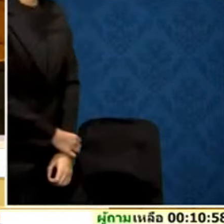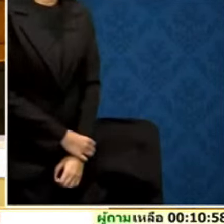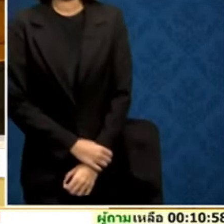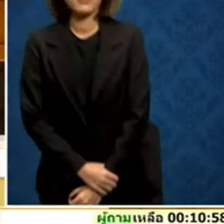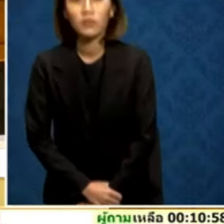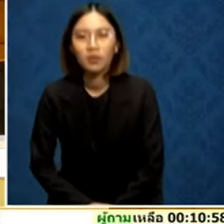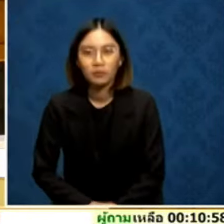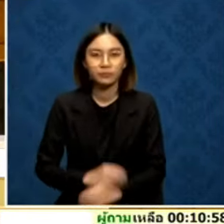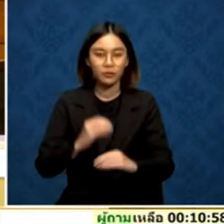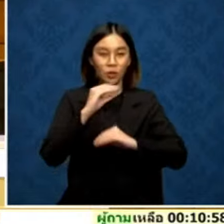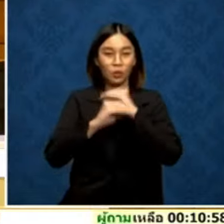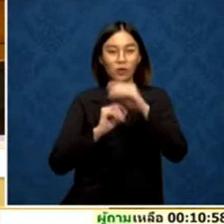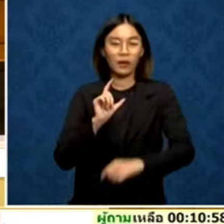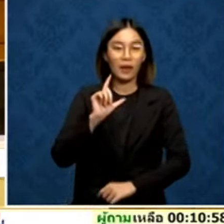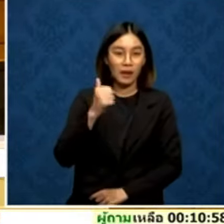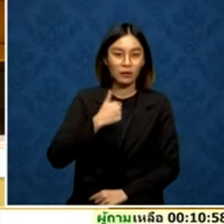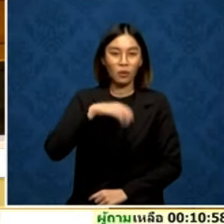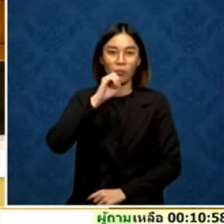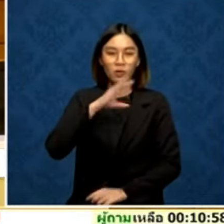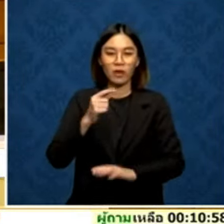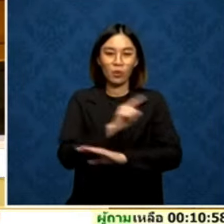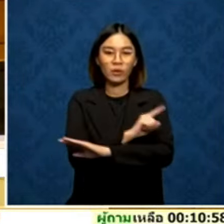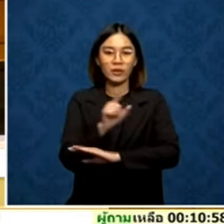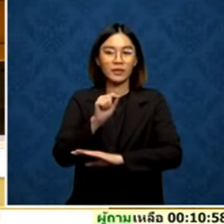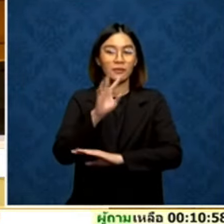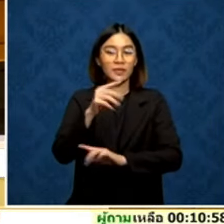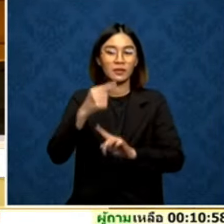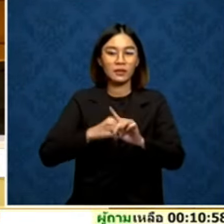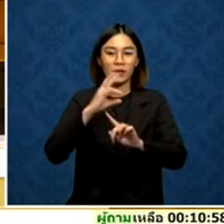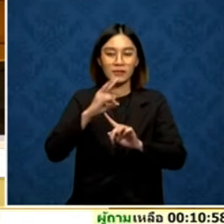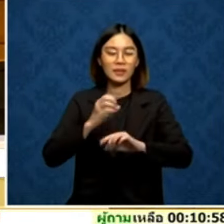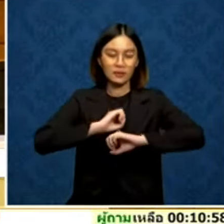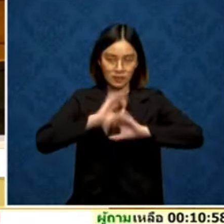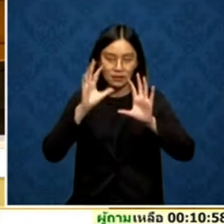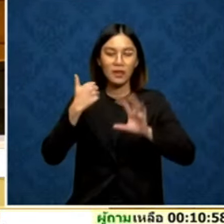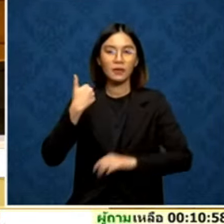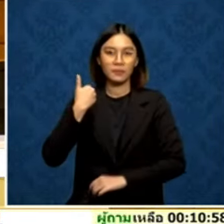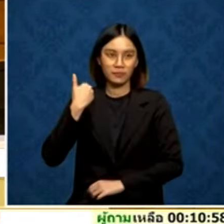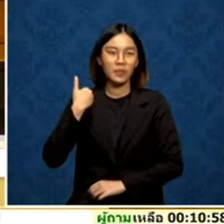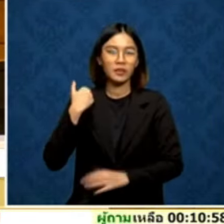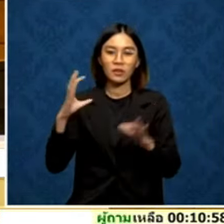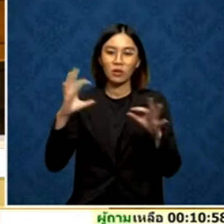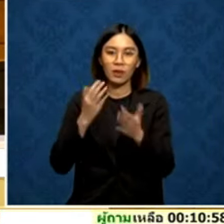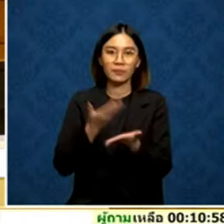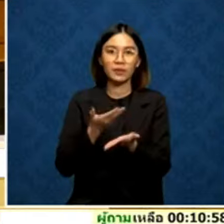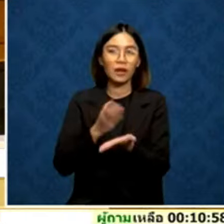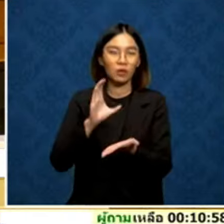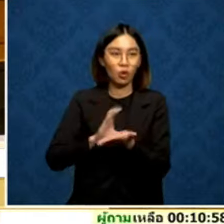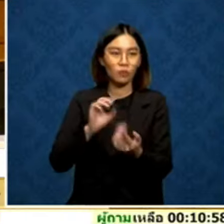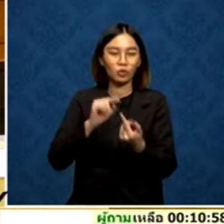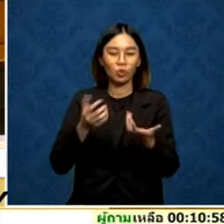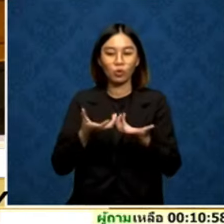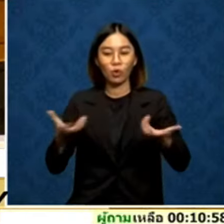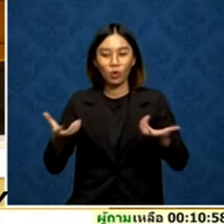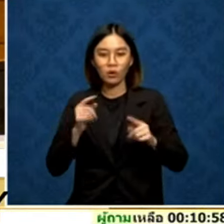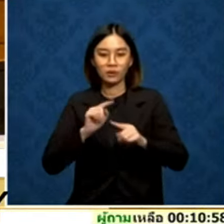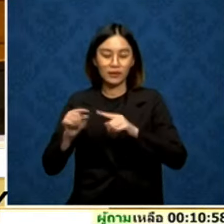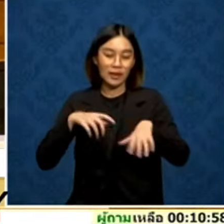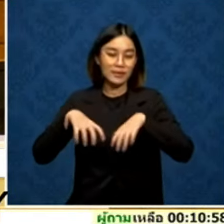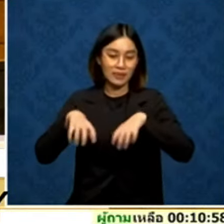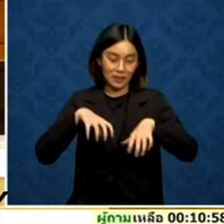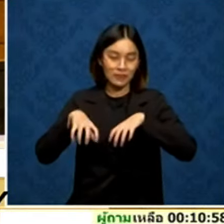นใจอีกทีนะครับอีกครั้งหนึ่งครับว่าวันที่24กรกฎาคมก็จะมีความชัดเจนมากยิ่งขึ้นเรื่อยๆในแง่ของงบประมาณในแง่ของประเภทสินค้าที่จะ